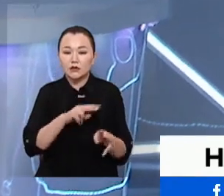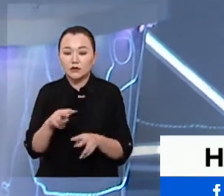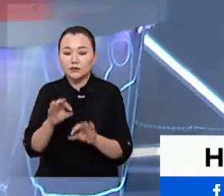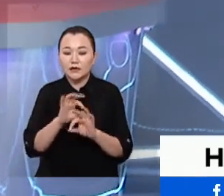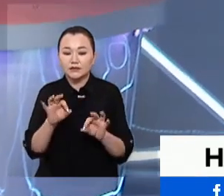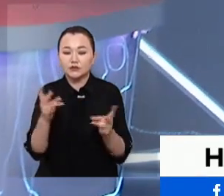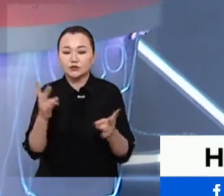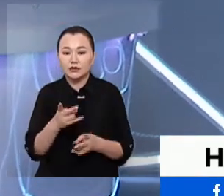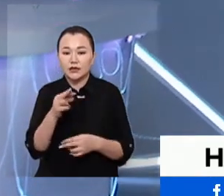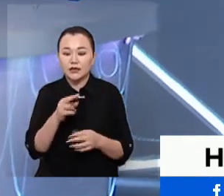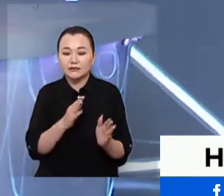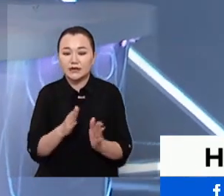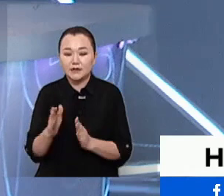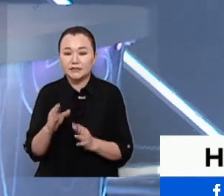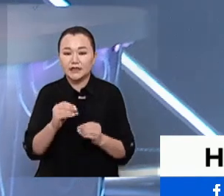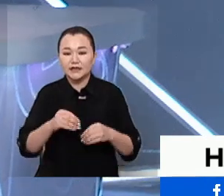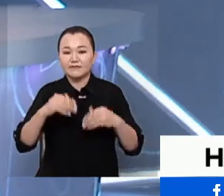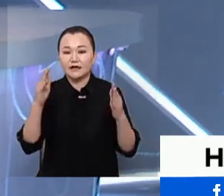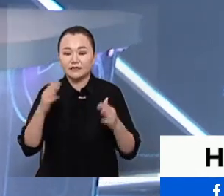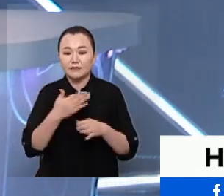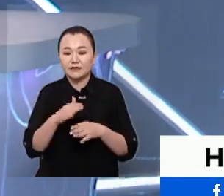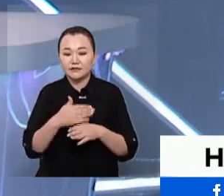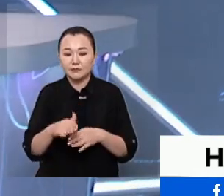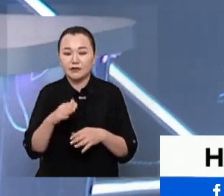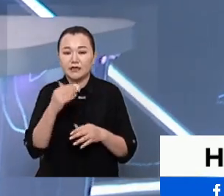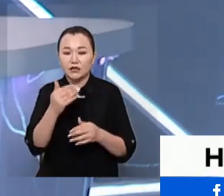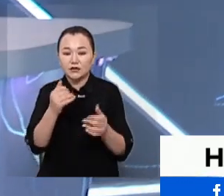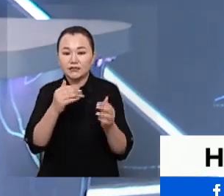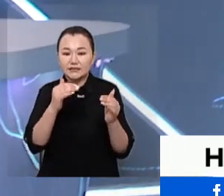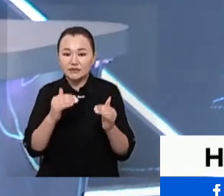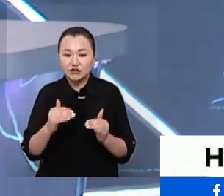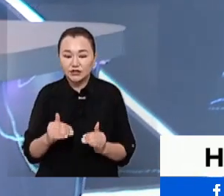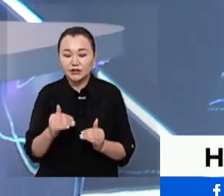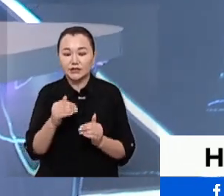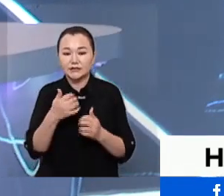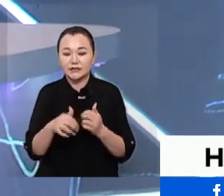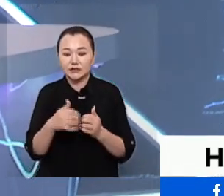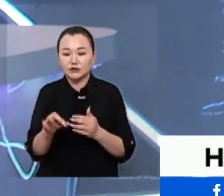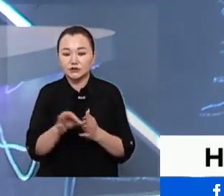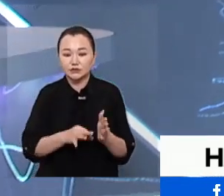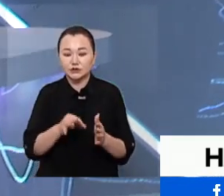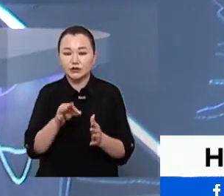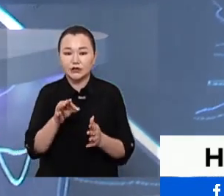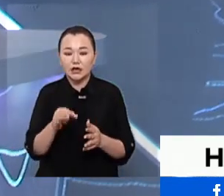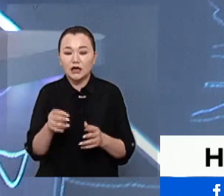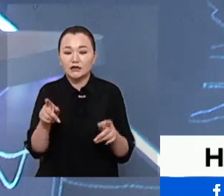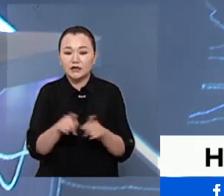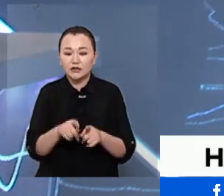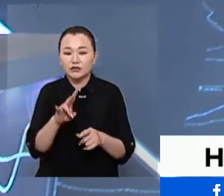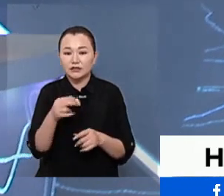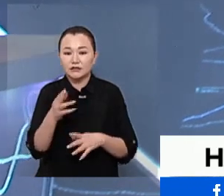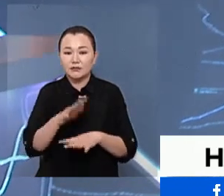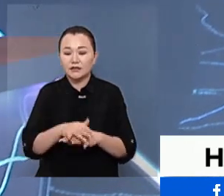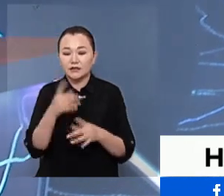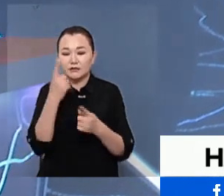что это необходимо для стабилизации инфляции постепенного ее снижения среднесрочной перспективе также в